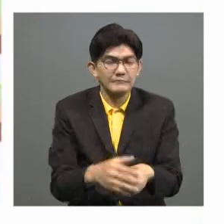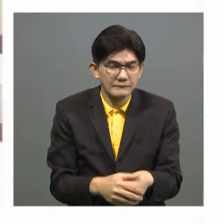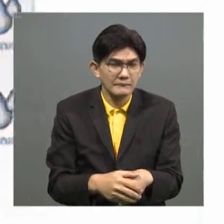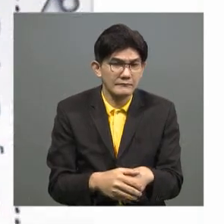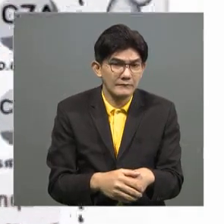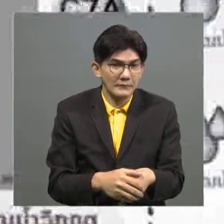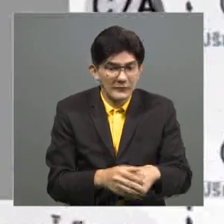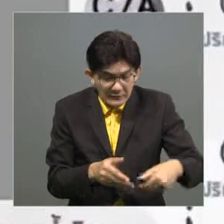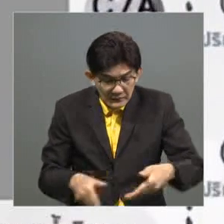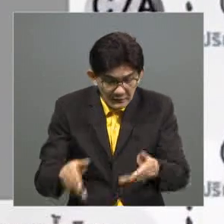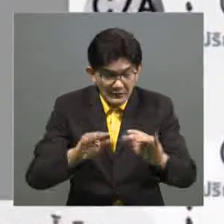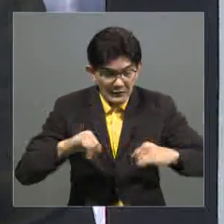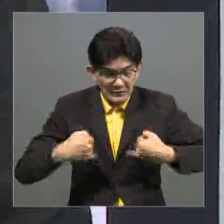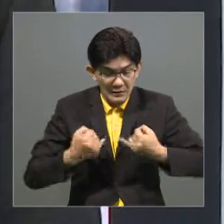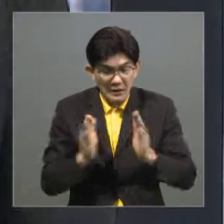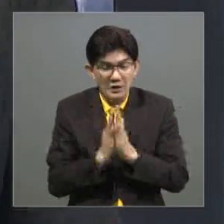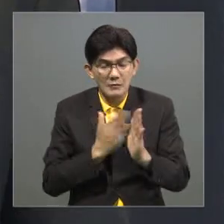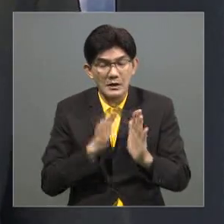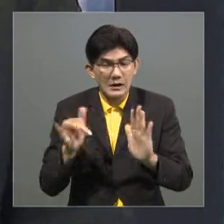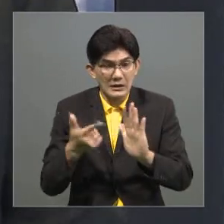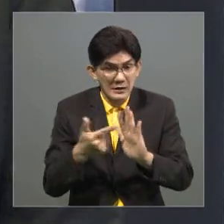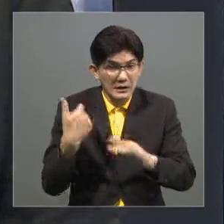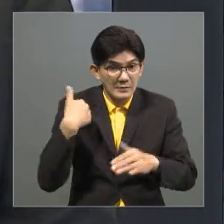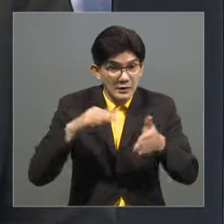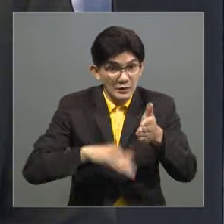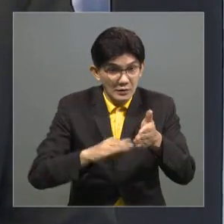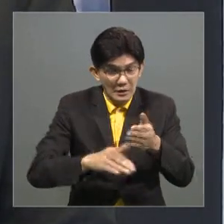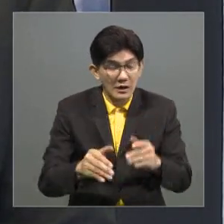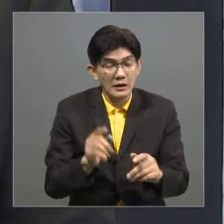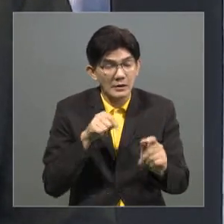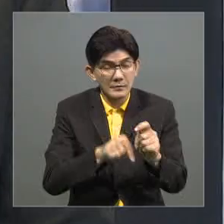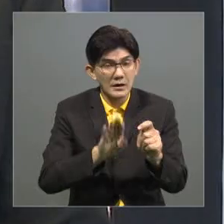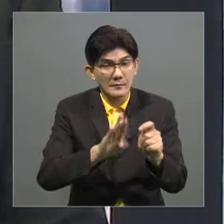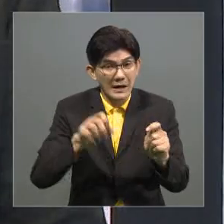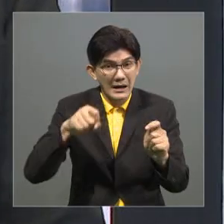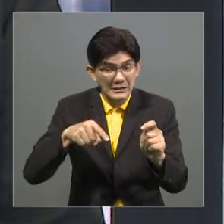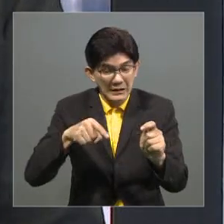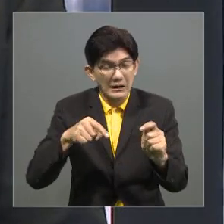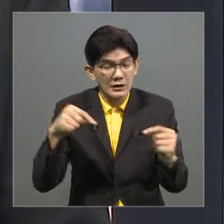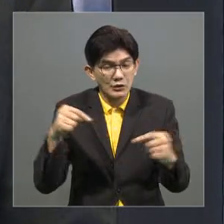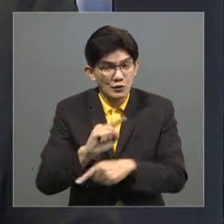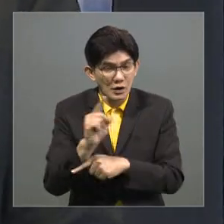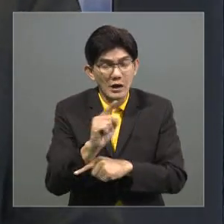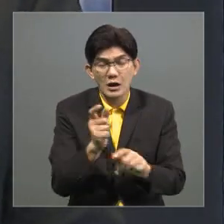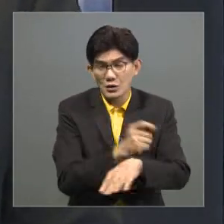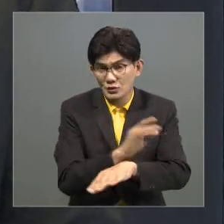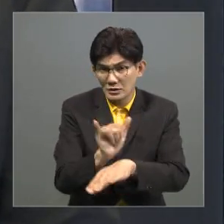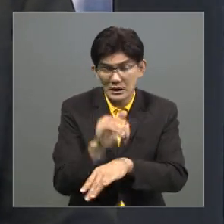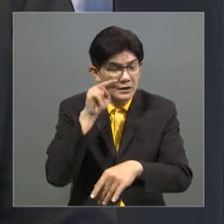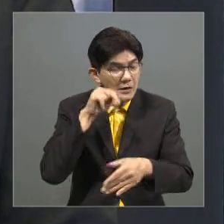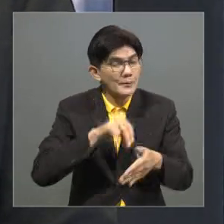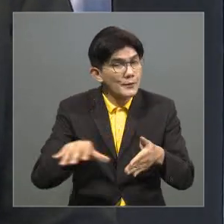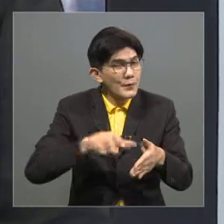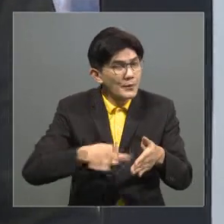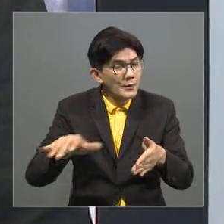ที่ลุ่มน้ำเจ้าพระยาตอนล่างที่สถานีวัดน้ำที่อำเภอบางไทรจังหวัดพระนครศรีอยุธยามีปริมาณน้ำไหลผ่านเฉลี่